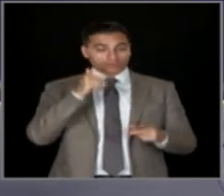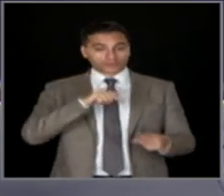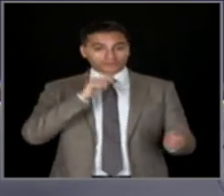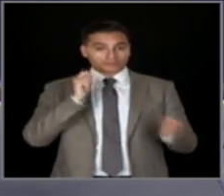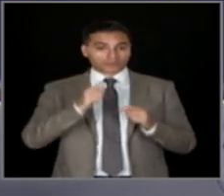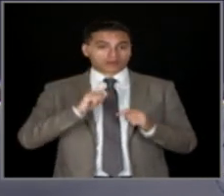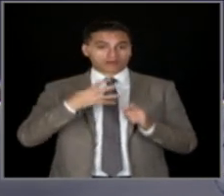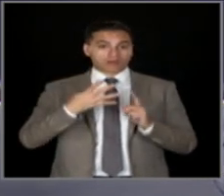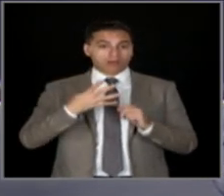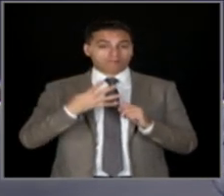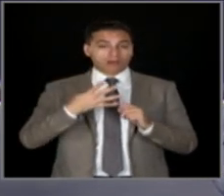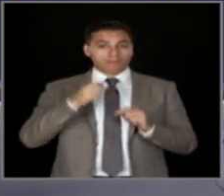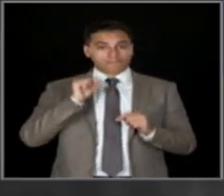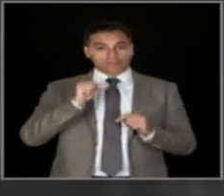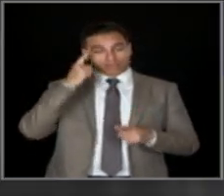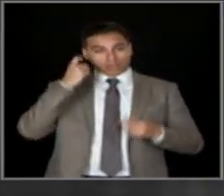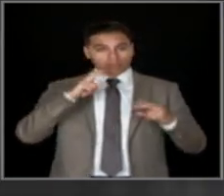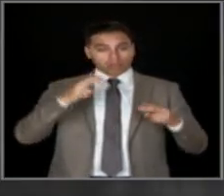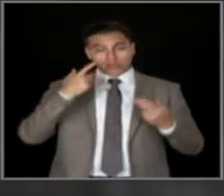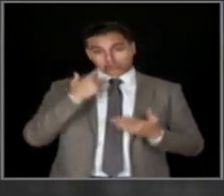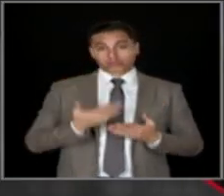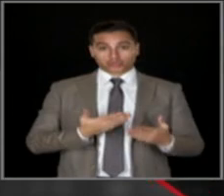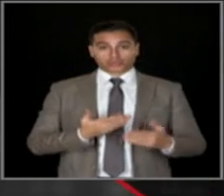مع الفقره الرابعه، فقره تحت الضغط.